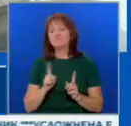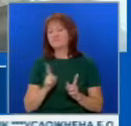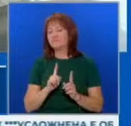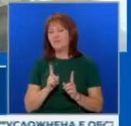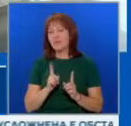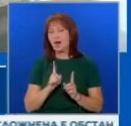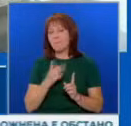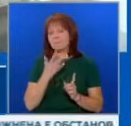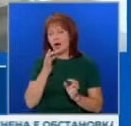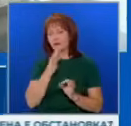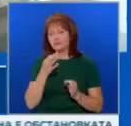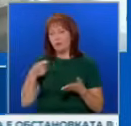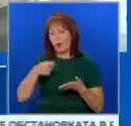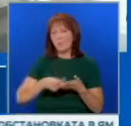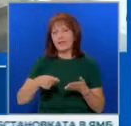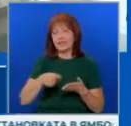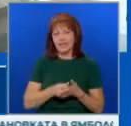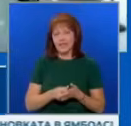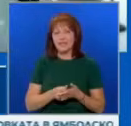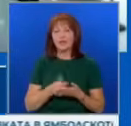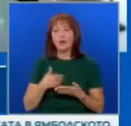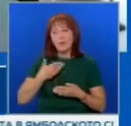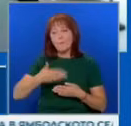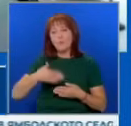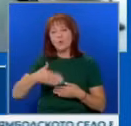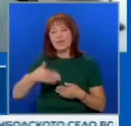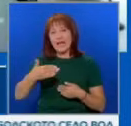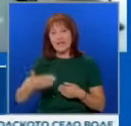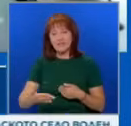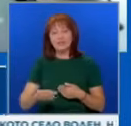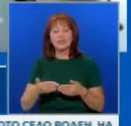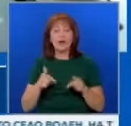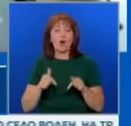никакви компенсации за това, така че последствията от сега